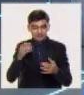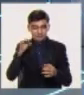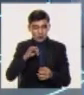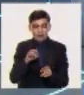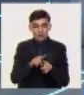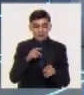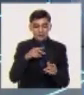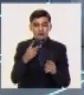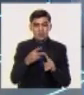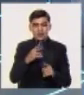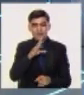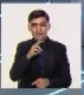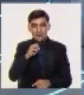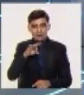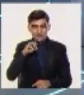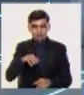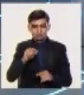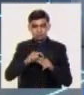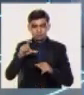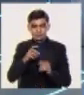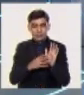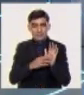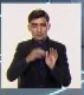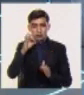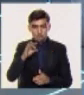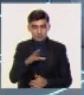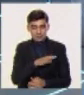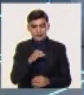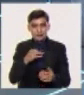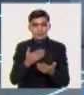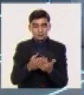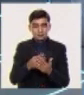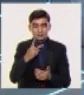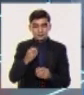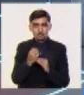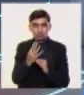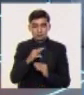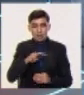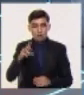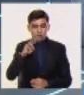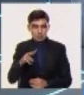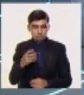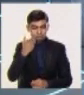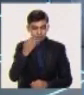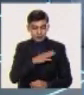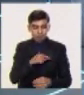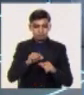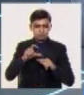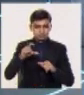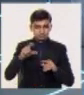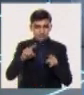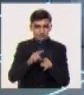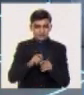итогам второго квартала ее выручка выросла на 9% и составила 214 миллионов долларов. Рост был